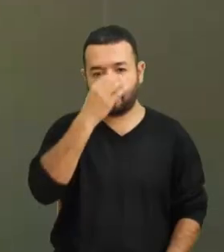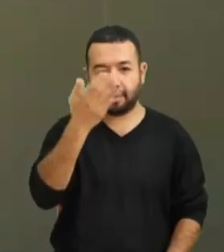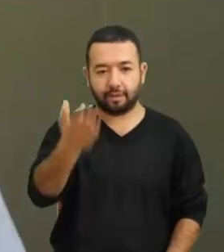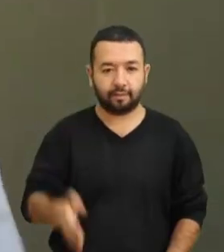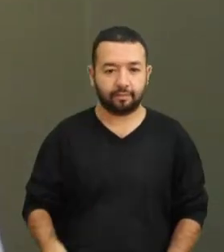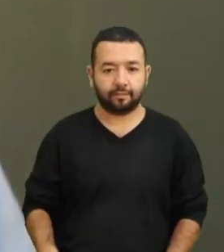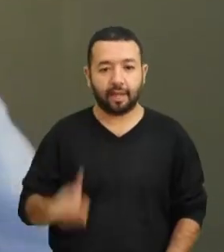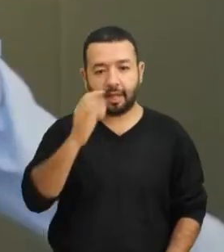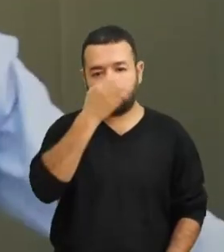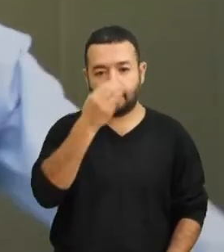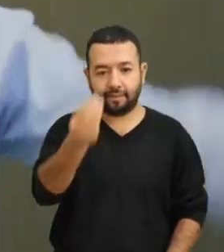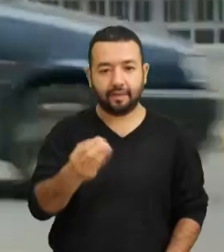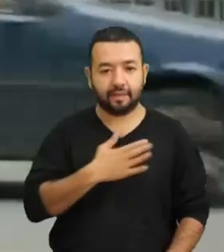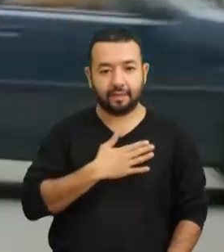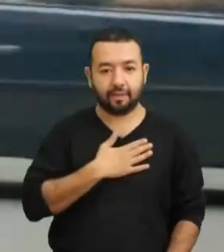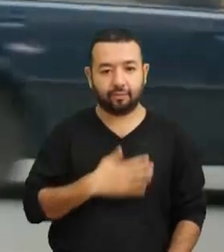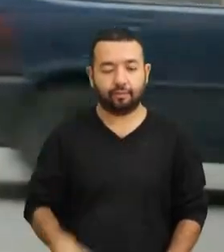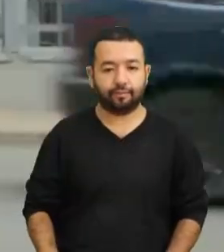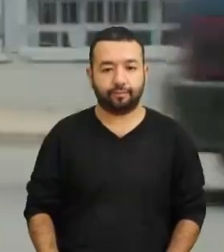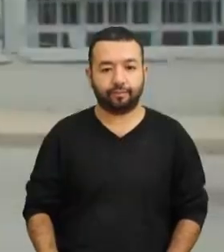gelsin. Allah kolaylık versin, sağ olun.